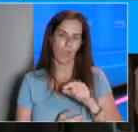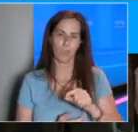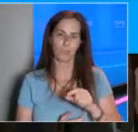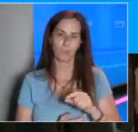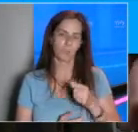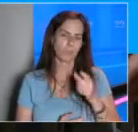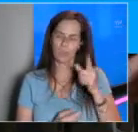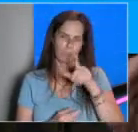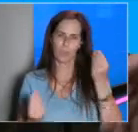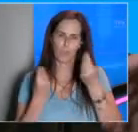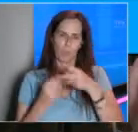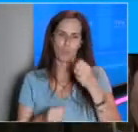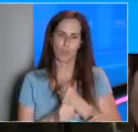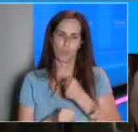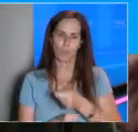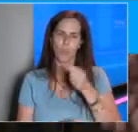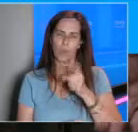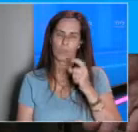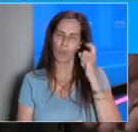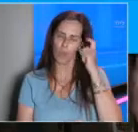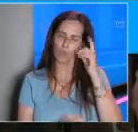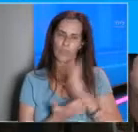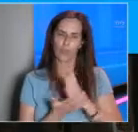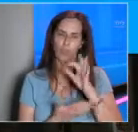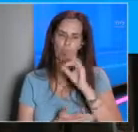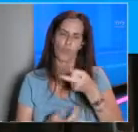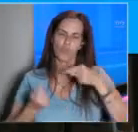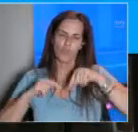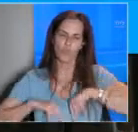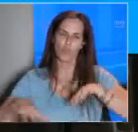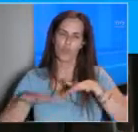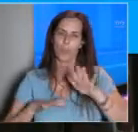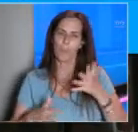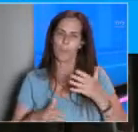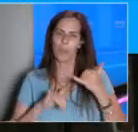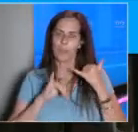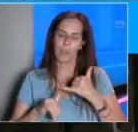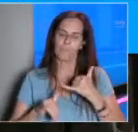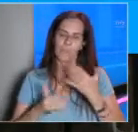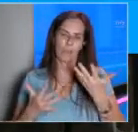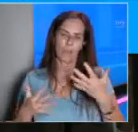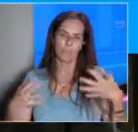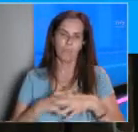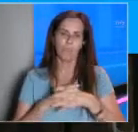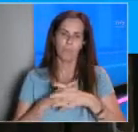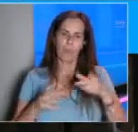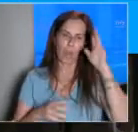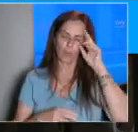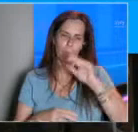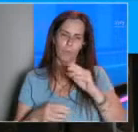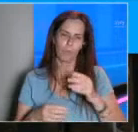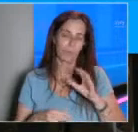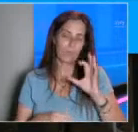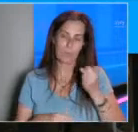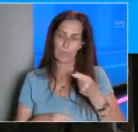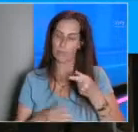המסקנה מבורכת. הוא צריך לשקול את השיקולים שלו כיושב ראש הקואליציה, מה יביא לאחדות השורות בדרך הטובה ביותר. אם